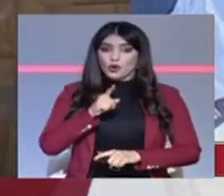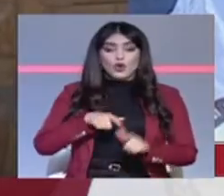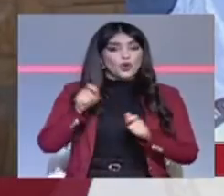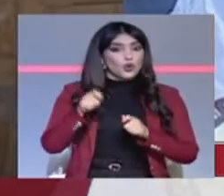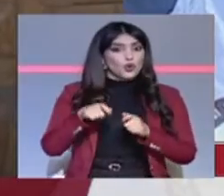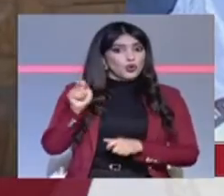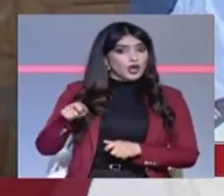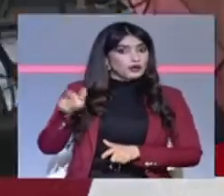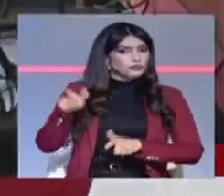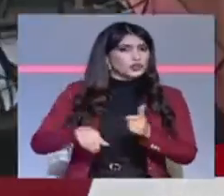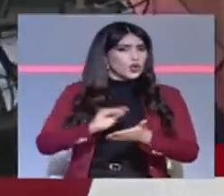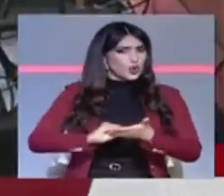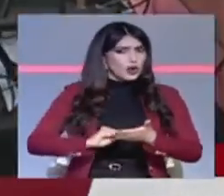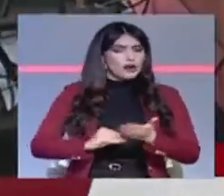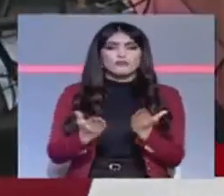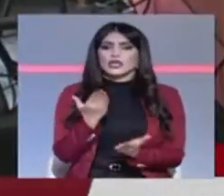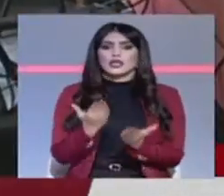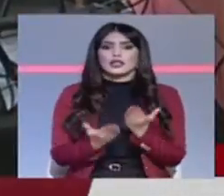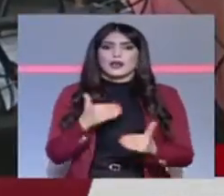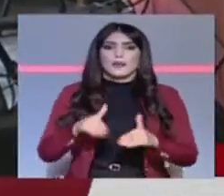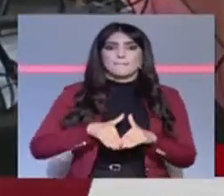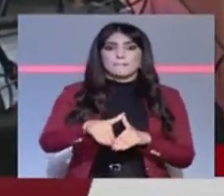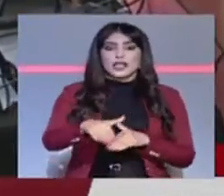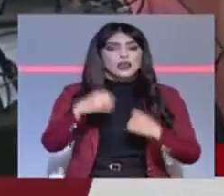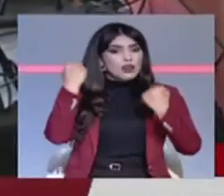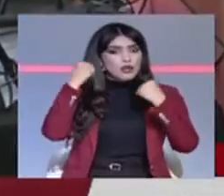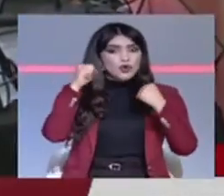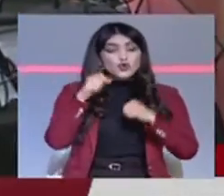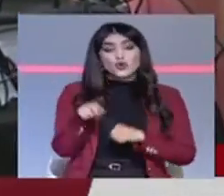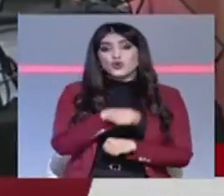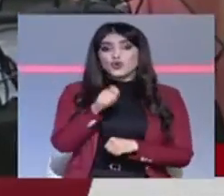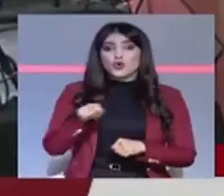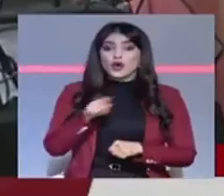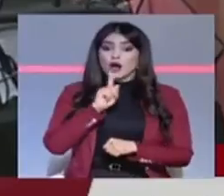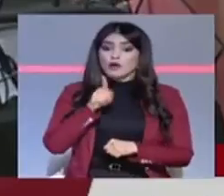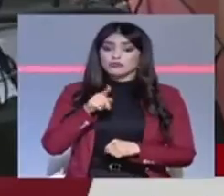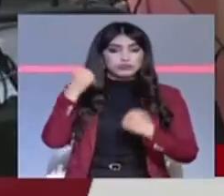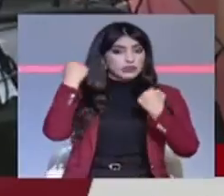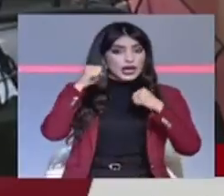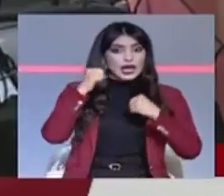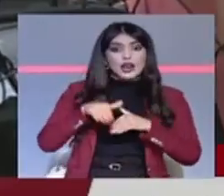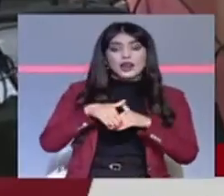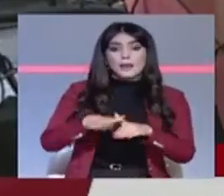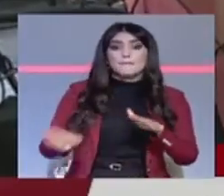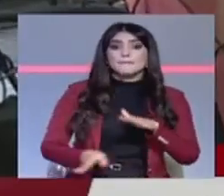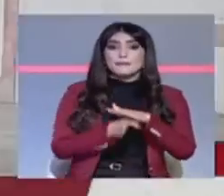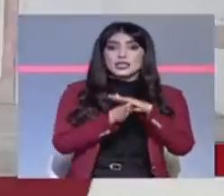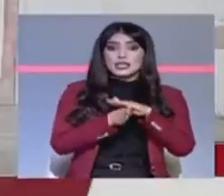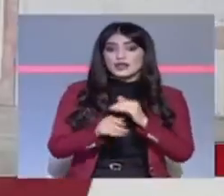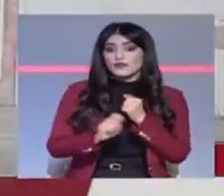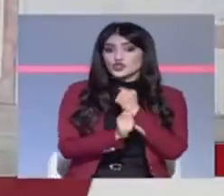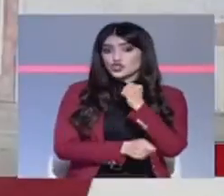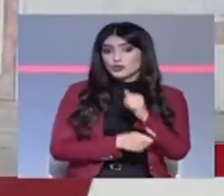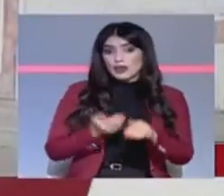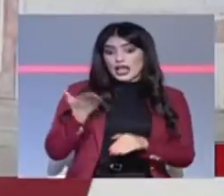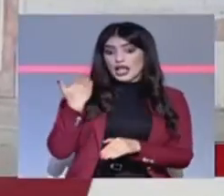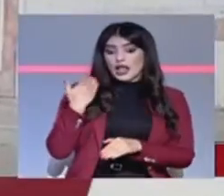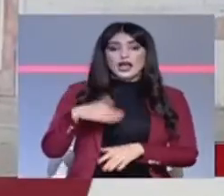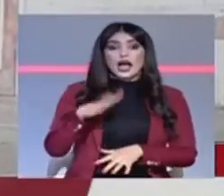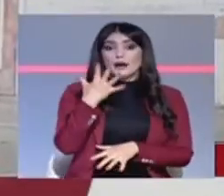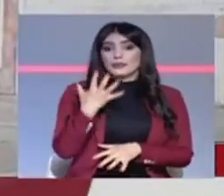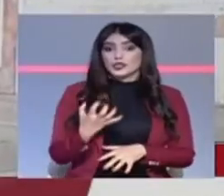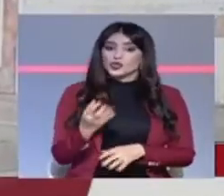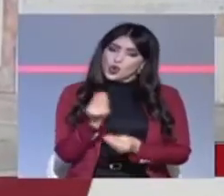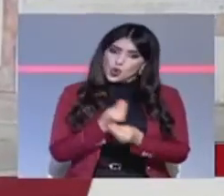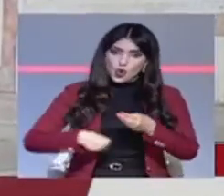والايرانيين والملايين الى مواصله الاضراب المقرر الذي ينفذه والقضاه منذ بدايه الاسبوع لمده خمسه